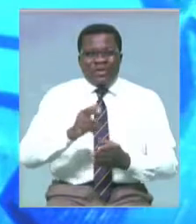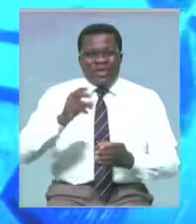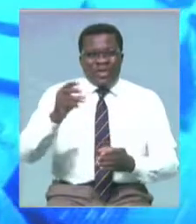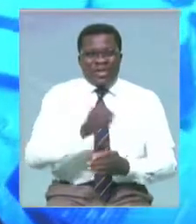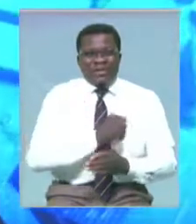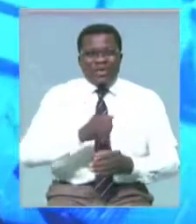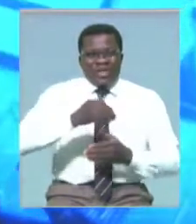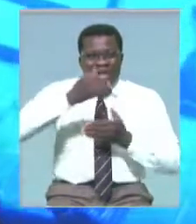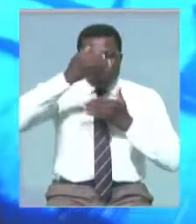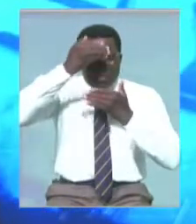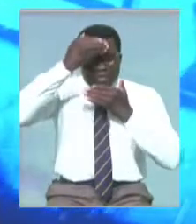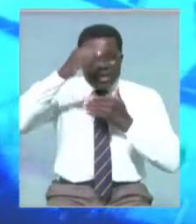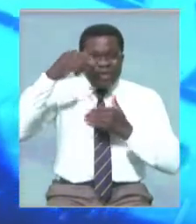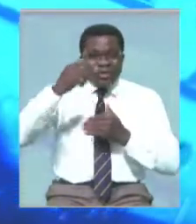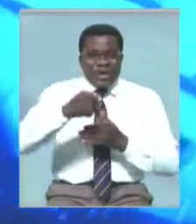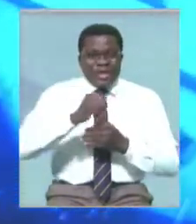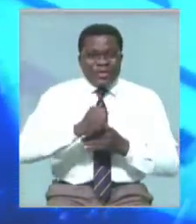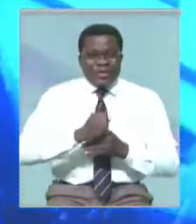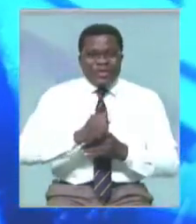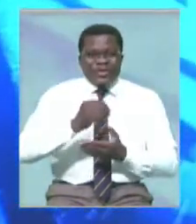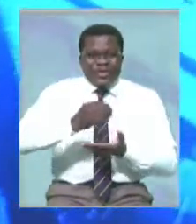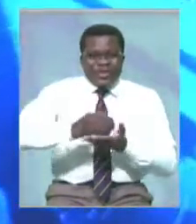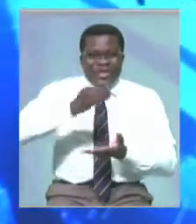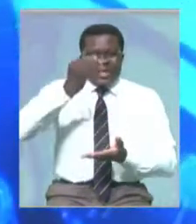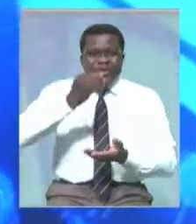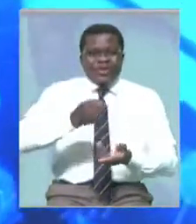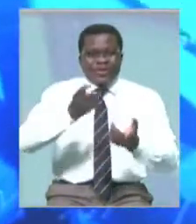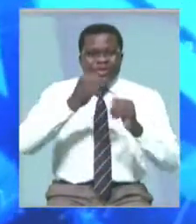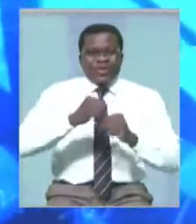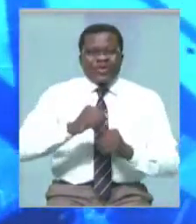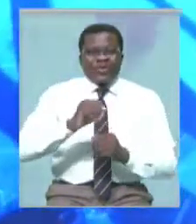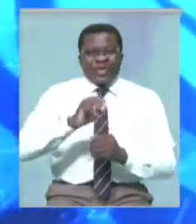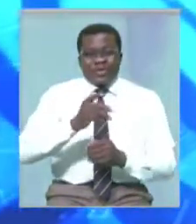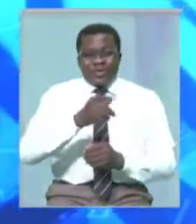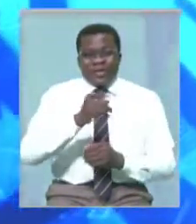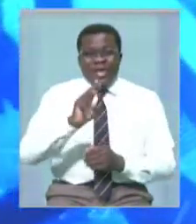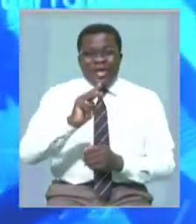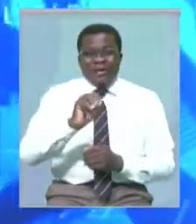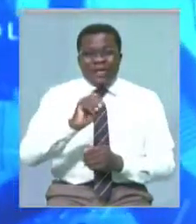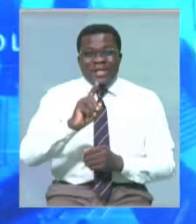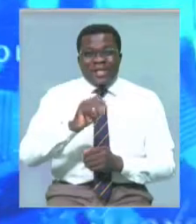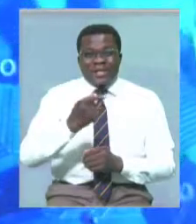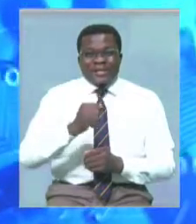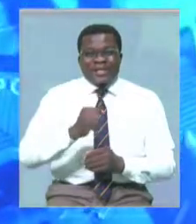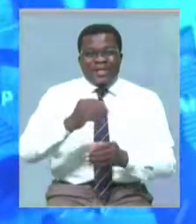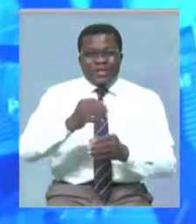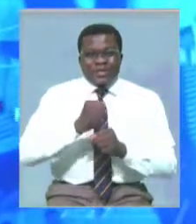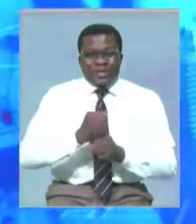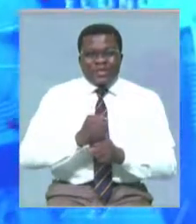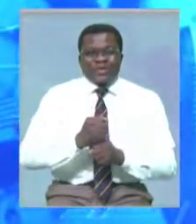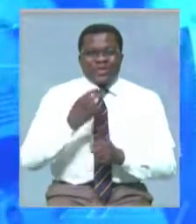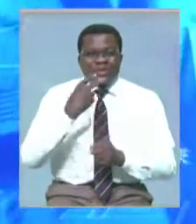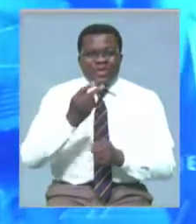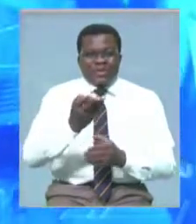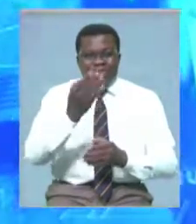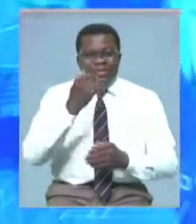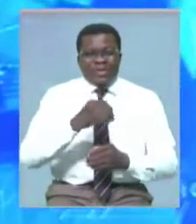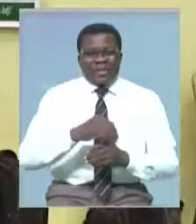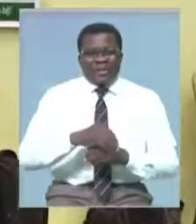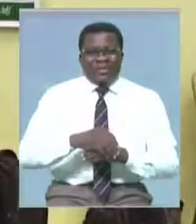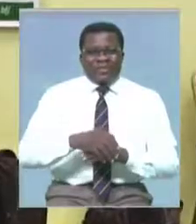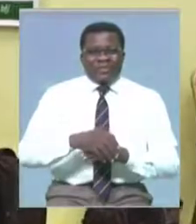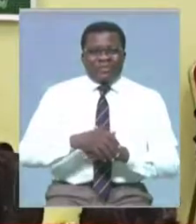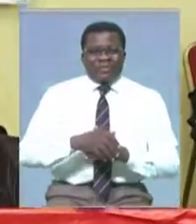le Maroc. Le trophée de la consolante revient à Madagascar. Le compte-rendu de Wencesa Sanwaimon et William Bassabi.